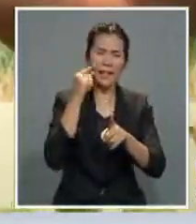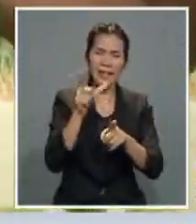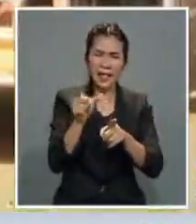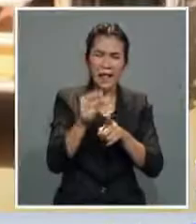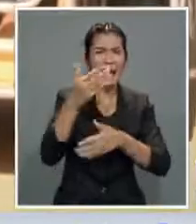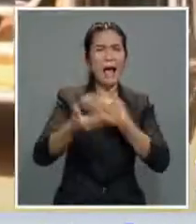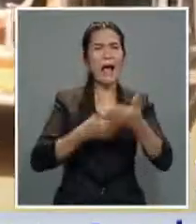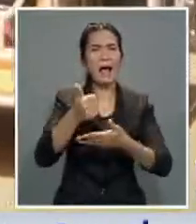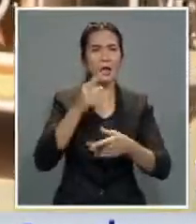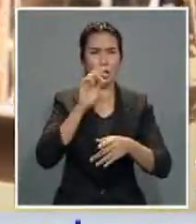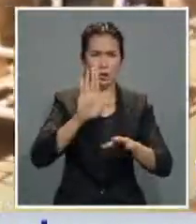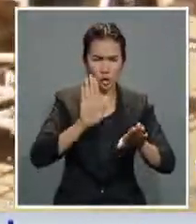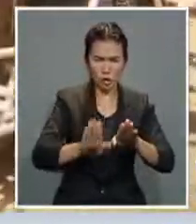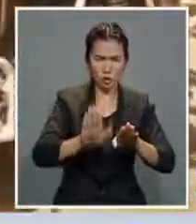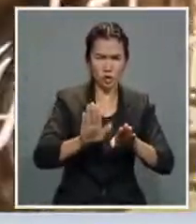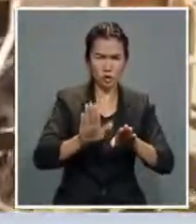ายได้หรือเปล่า